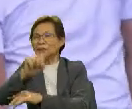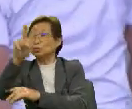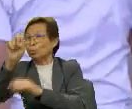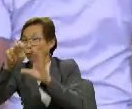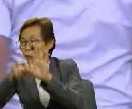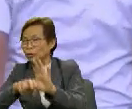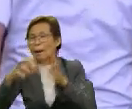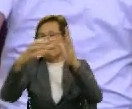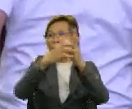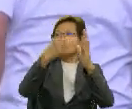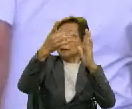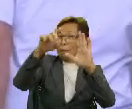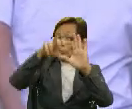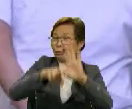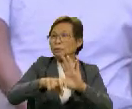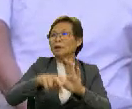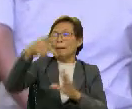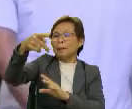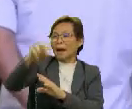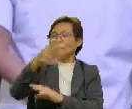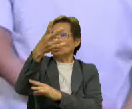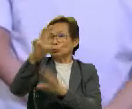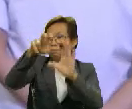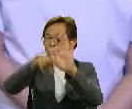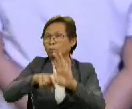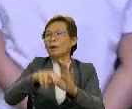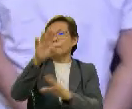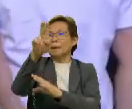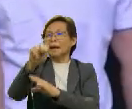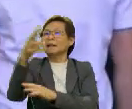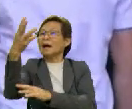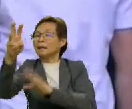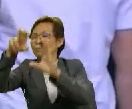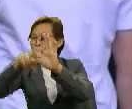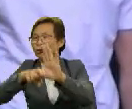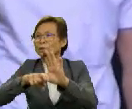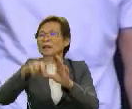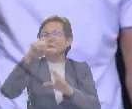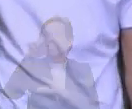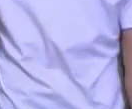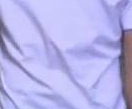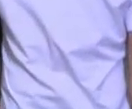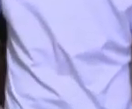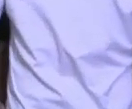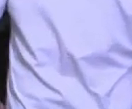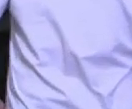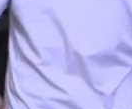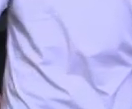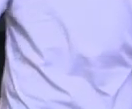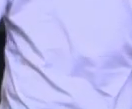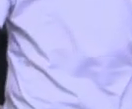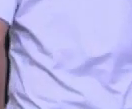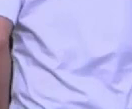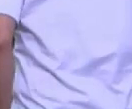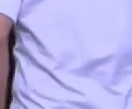20 kerusi, PAS 18 kerusi, PN 17 kerusi, BN 16 kerusi, GRS 4 kerusi, Warisan